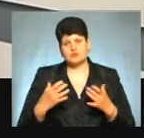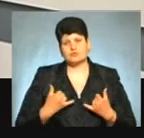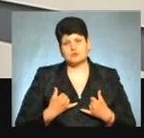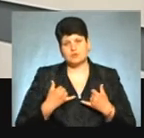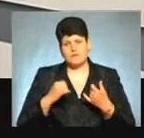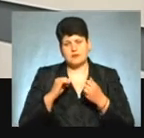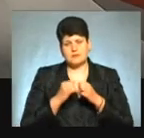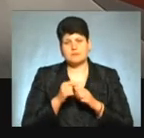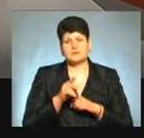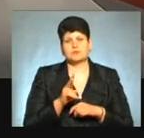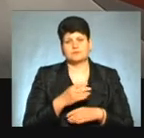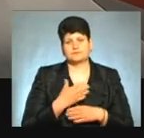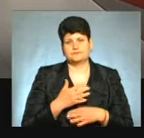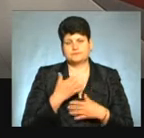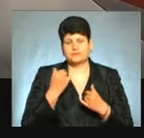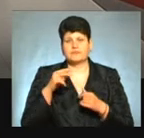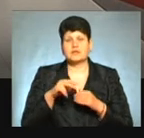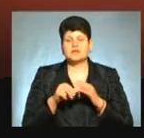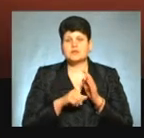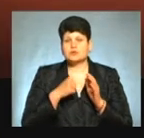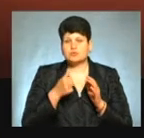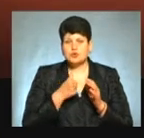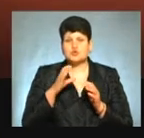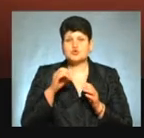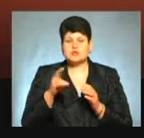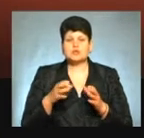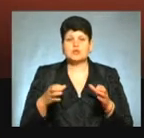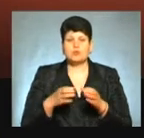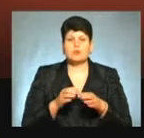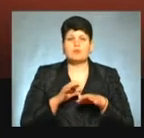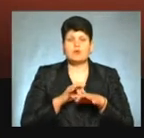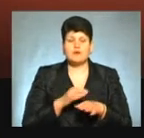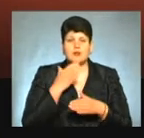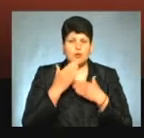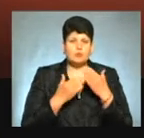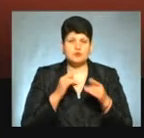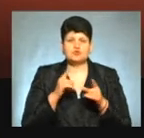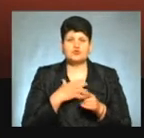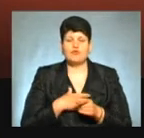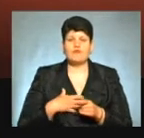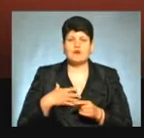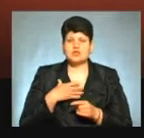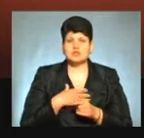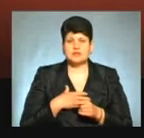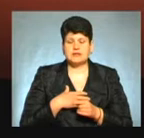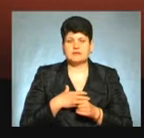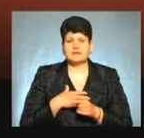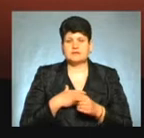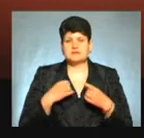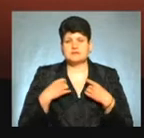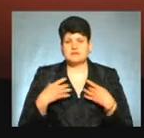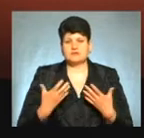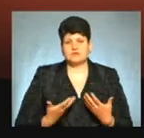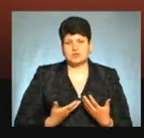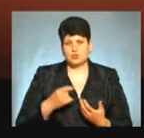вшанування пам'яті тих, хто полягли. У 2016 році соціологічна група «Рейтинг» провела опитування щодо найважливіших світських свят у